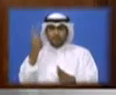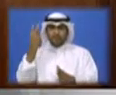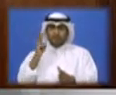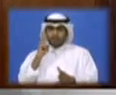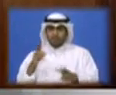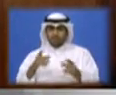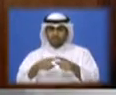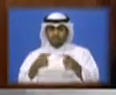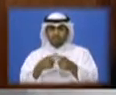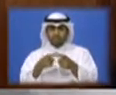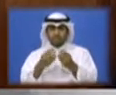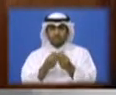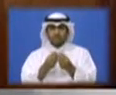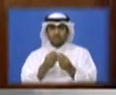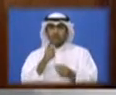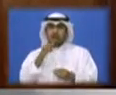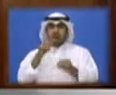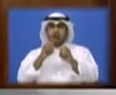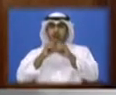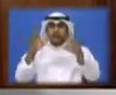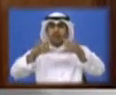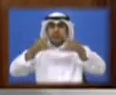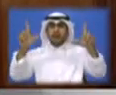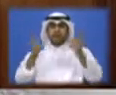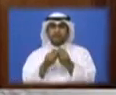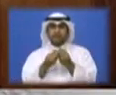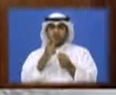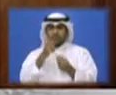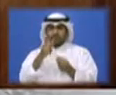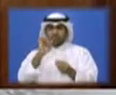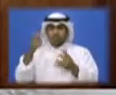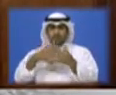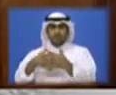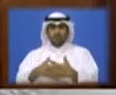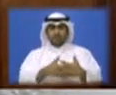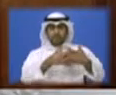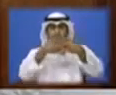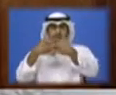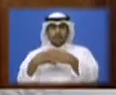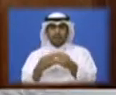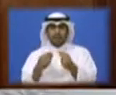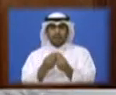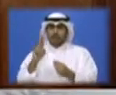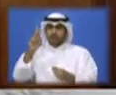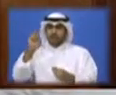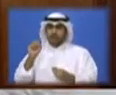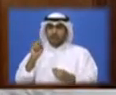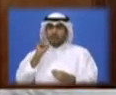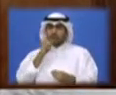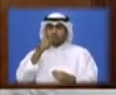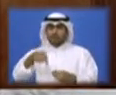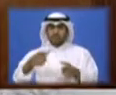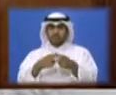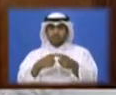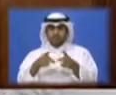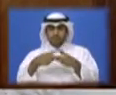المنتدى إعلان الأمم المتحدة الأول للشباب لسياسات الشباب، وتضمن هذا